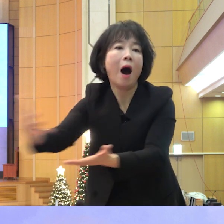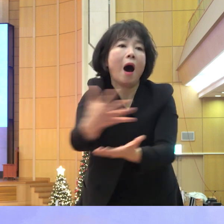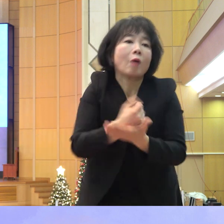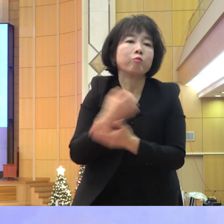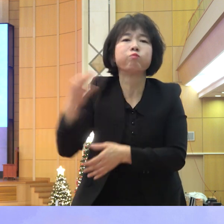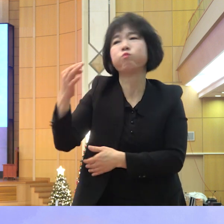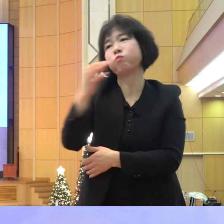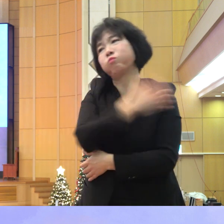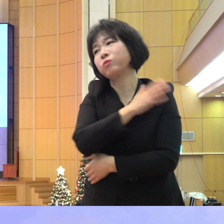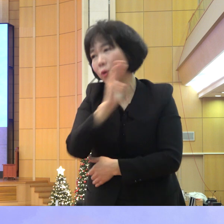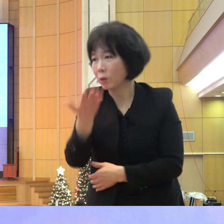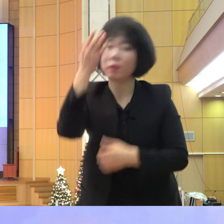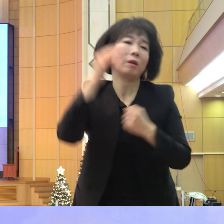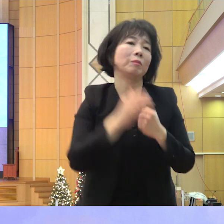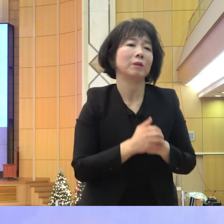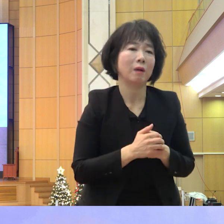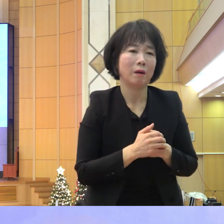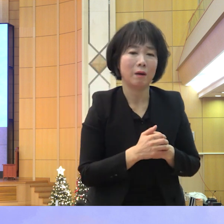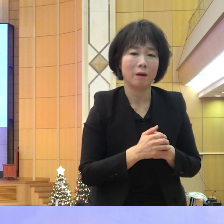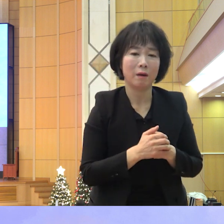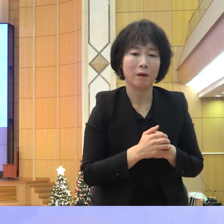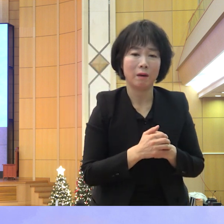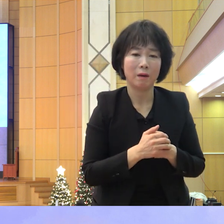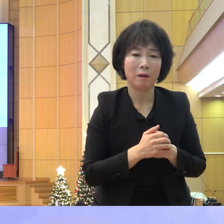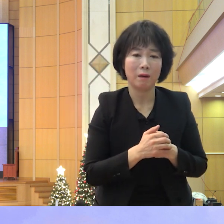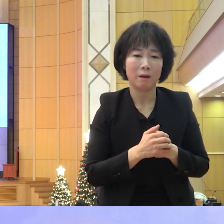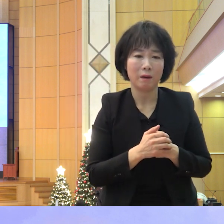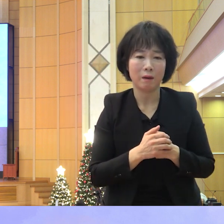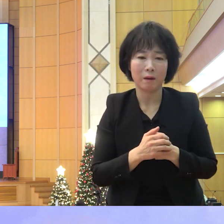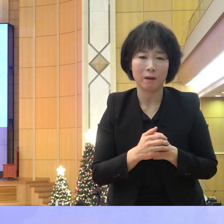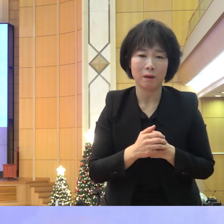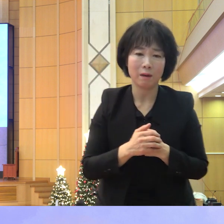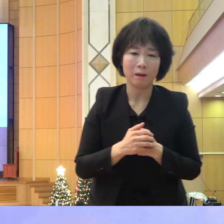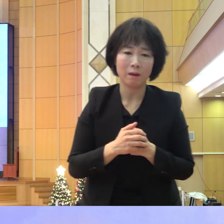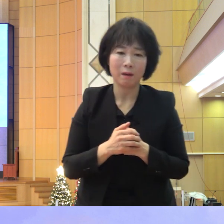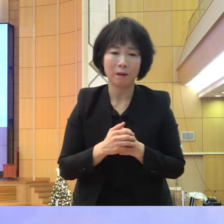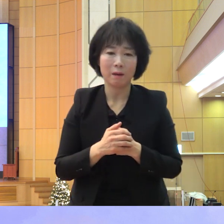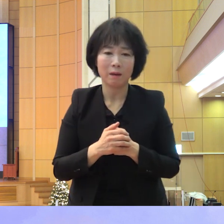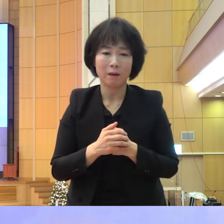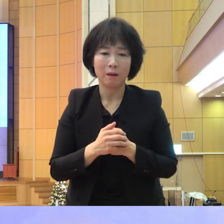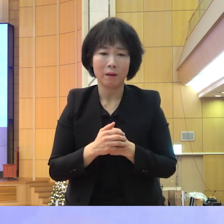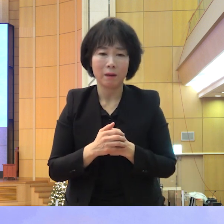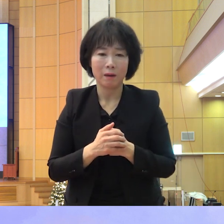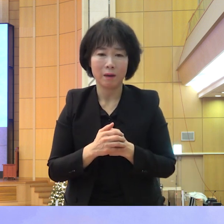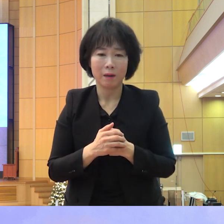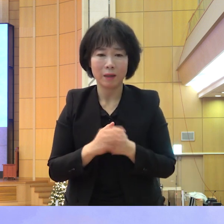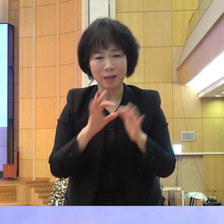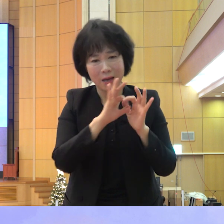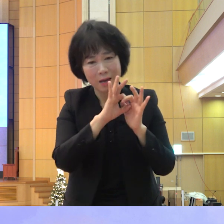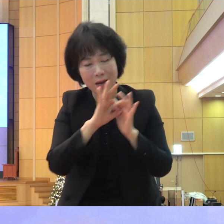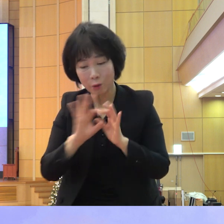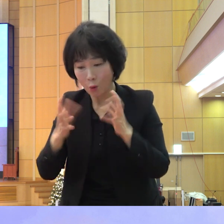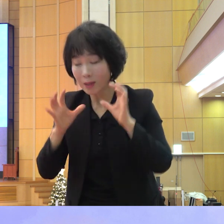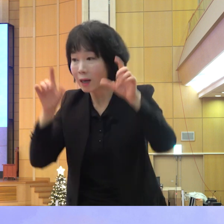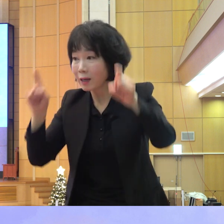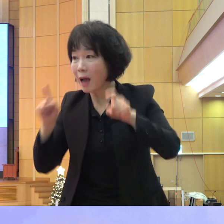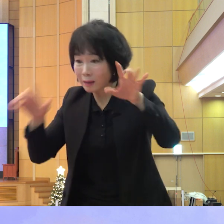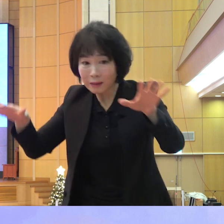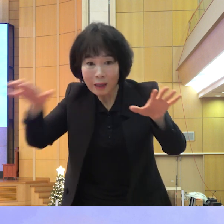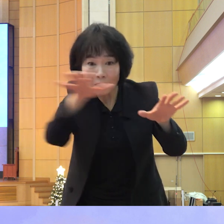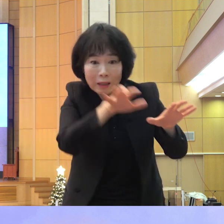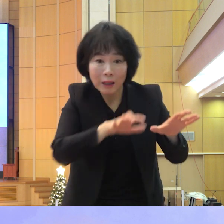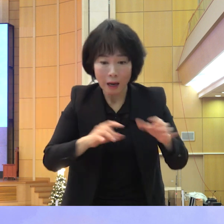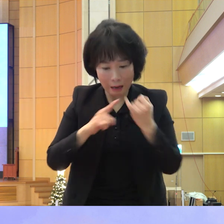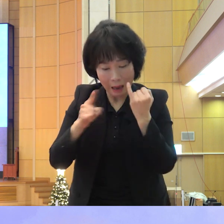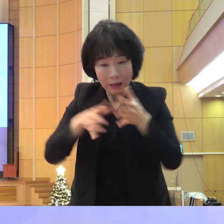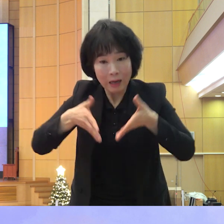죽을 것만 같은 약한 몇 마리는 흰 양인 새끼가 나오더니 그 다음부터는 줄줄이 그냥 얼룩덜룩한